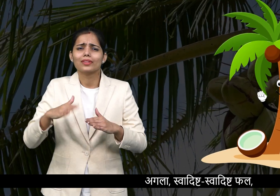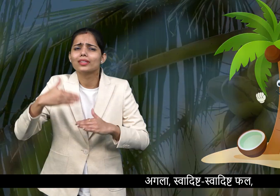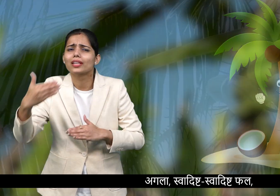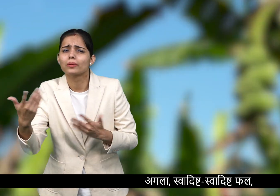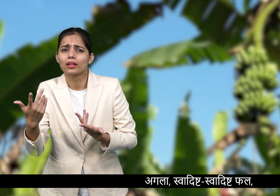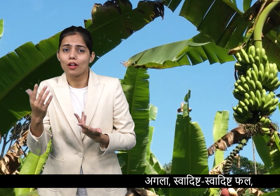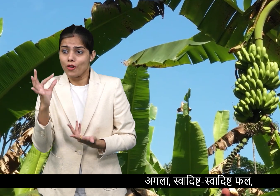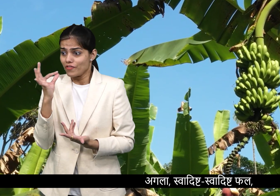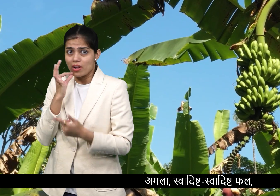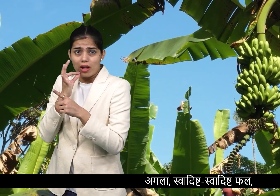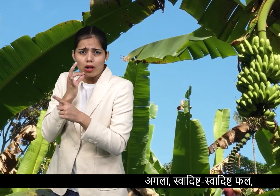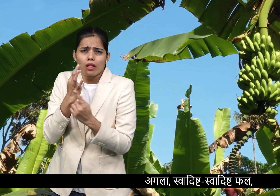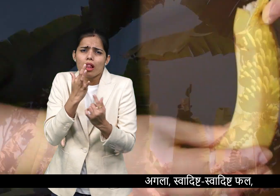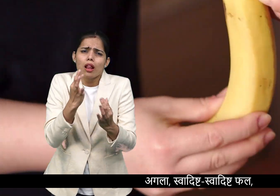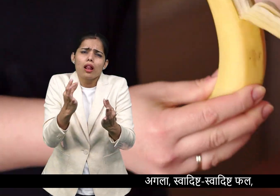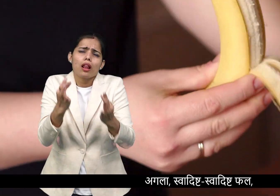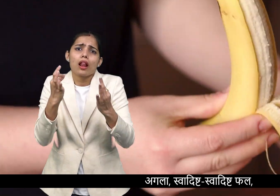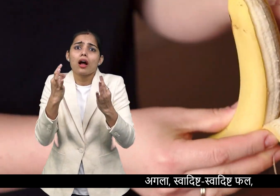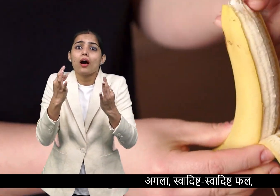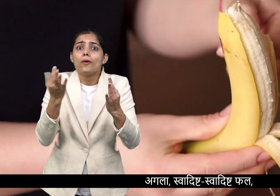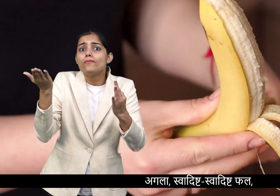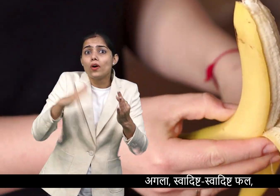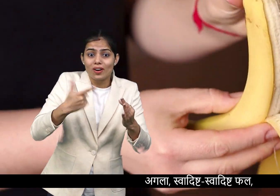अगला स्वादिष्ट फल